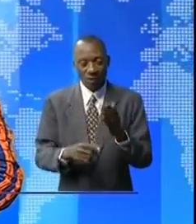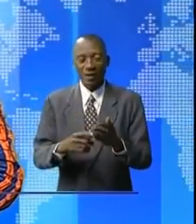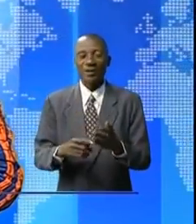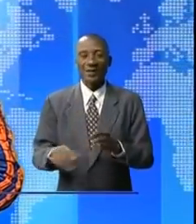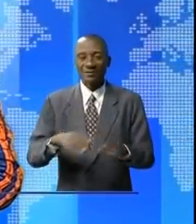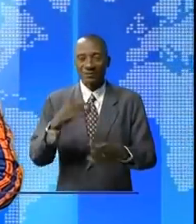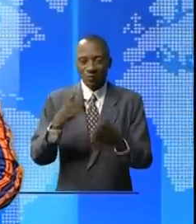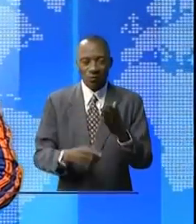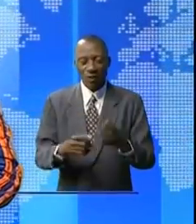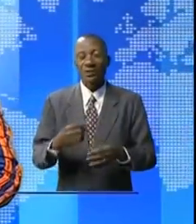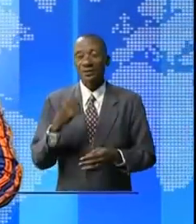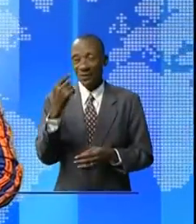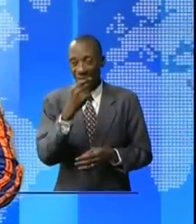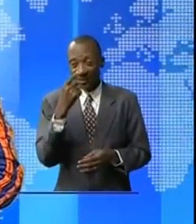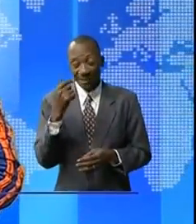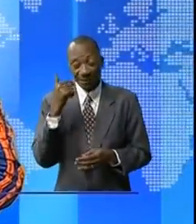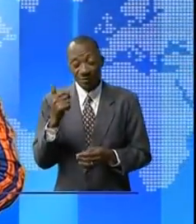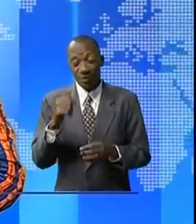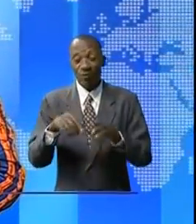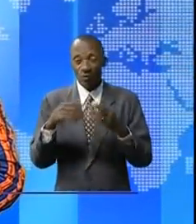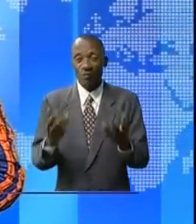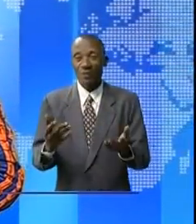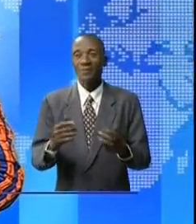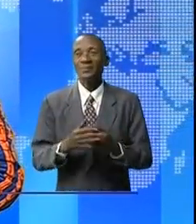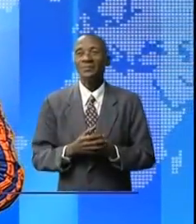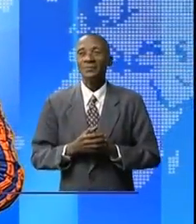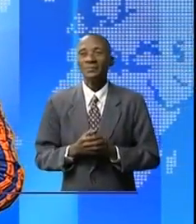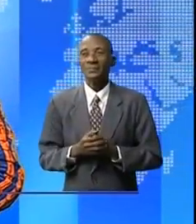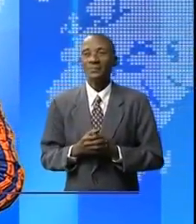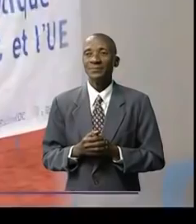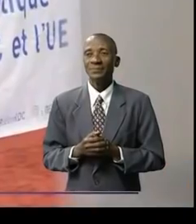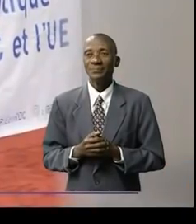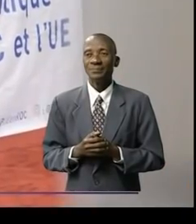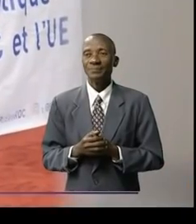des missions diplomatiques de la RDC à l'étranger. Reportage.